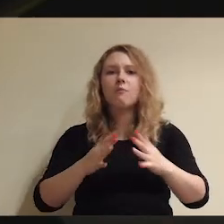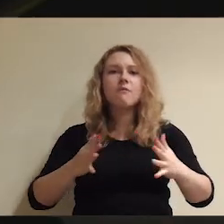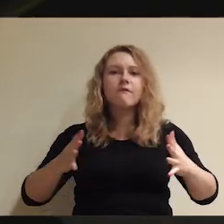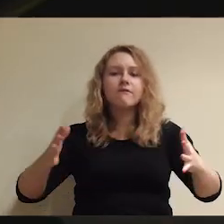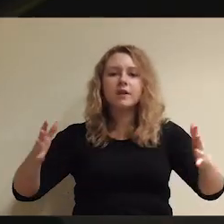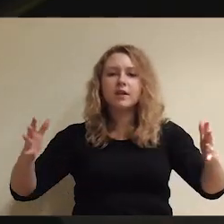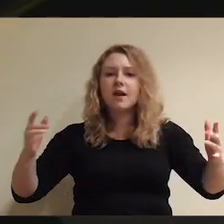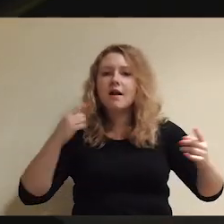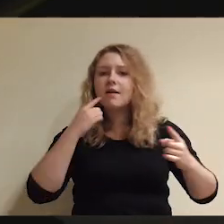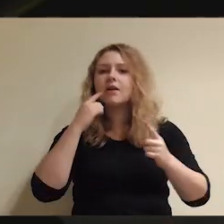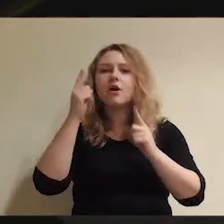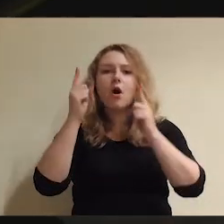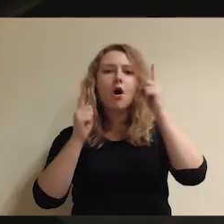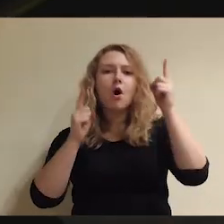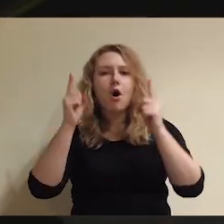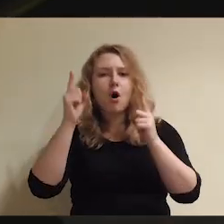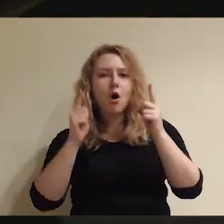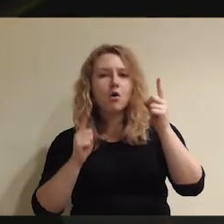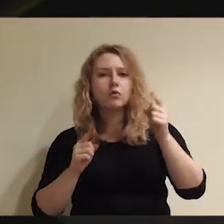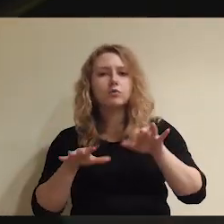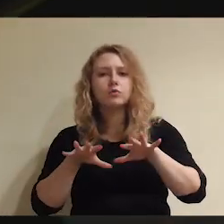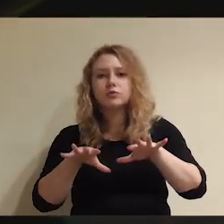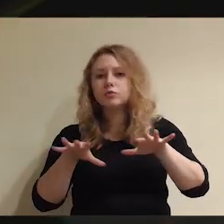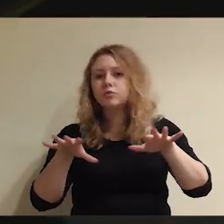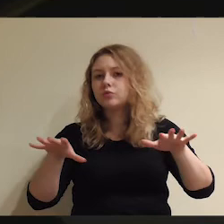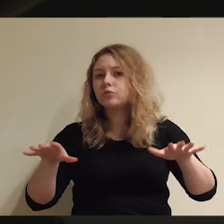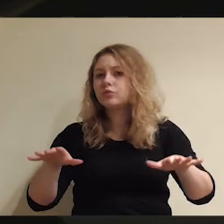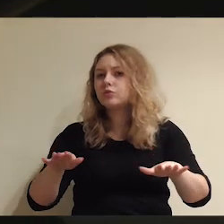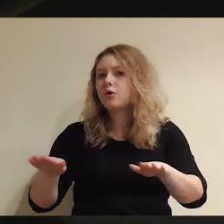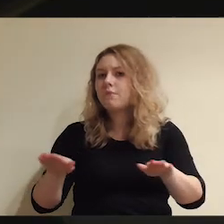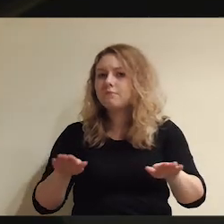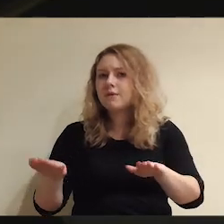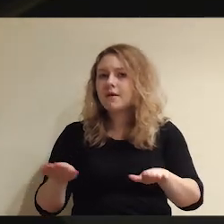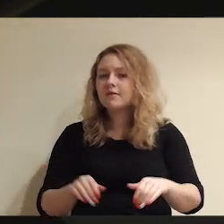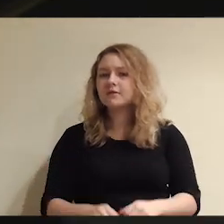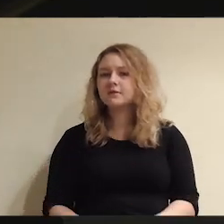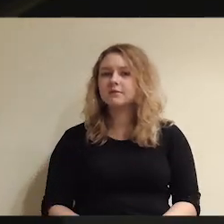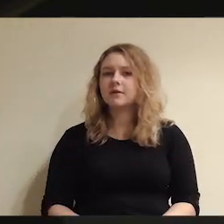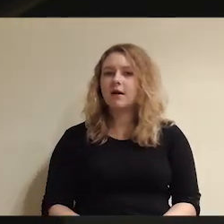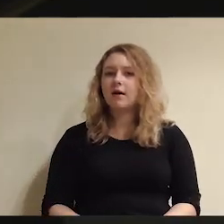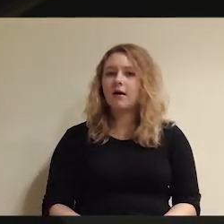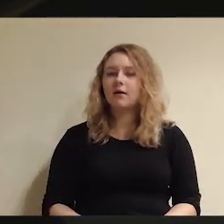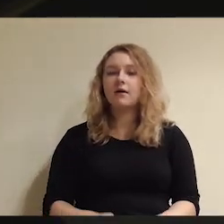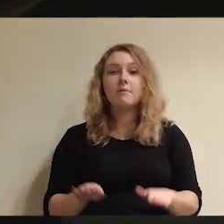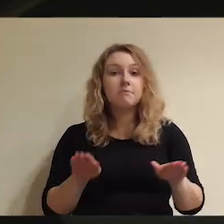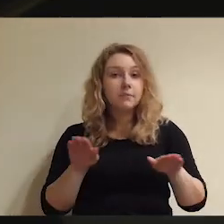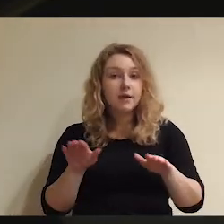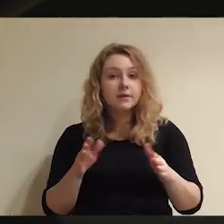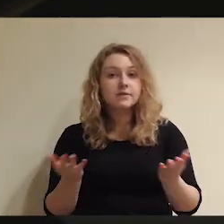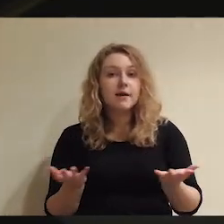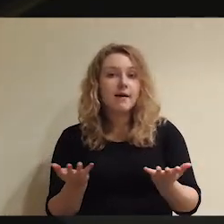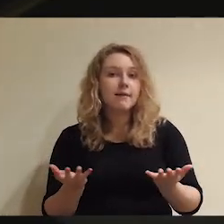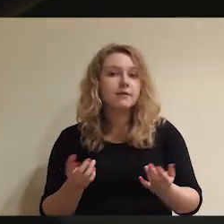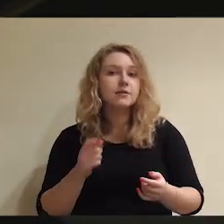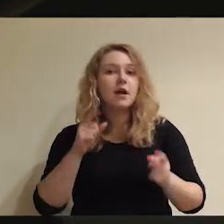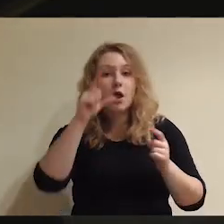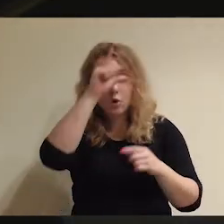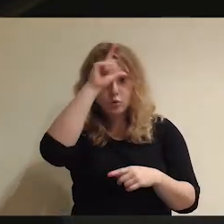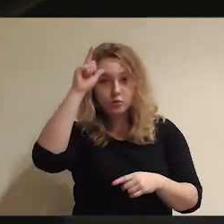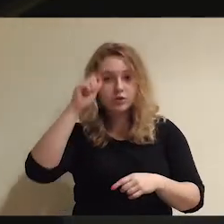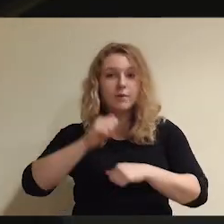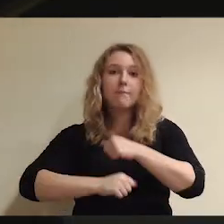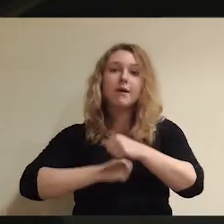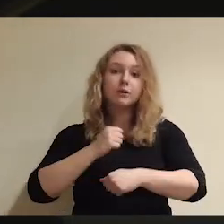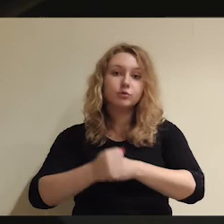miejsce, gdzie jest wielki dom, ogromny ogród, dużo przestrzeni, miejsce, gdzie